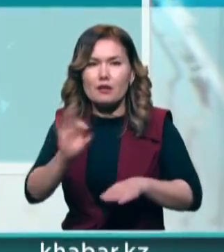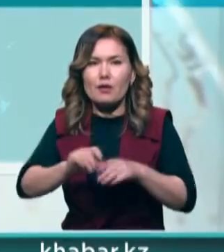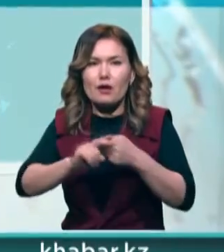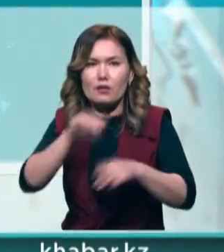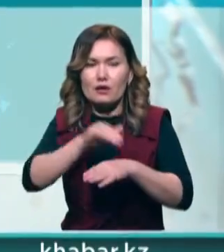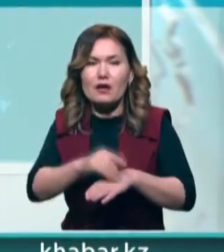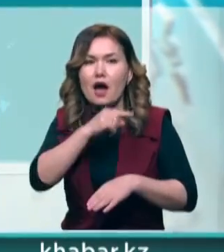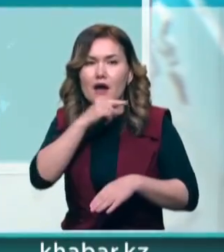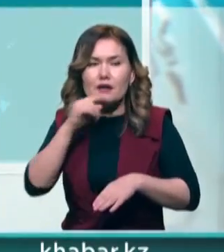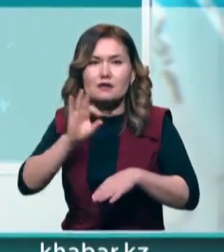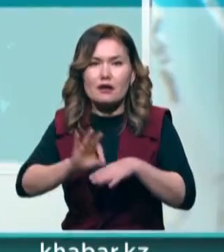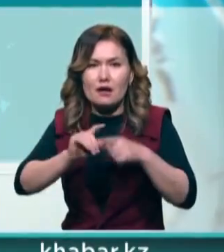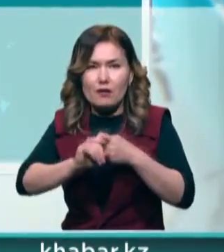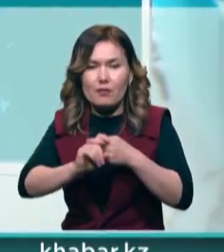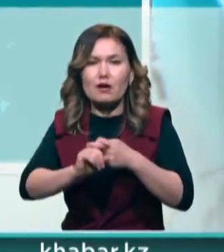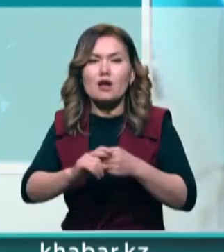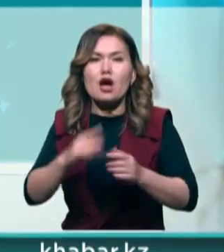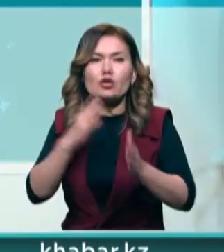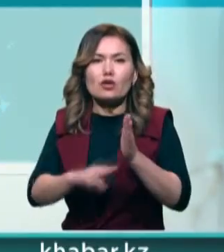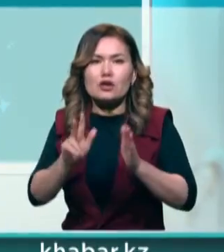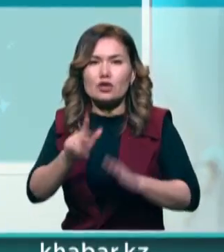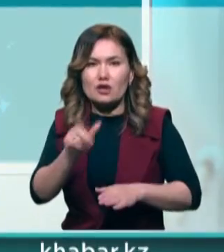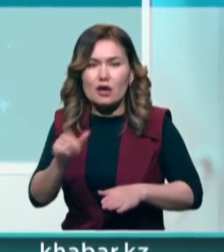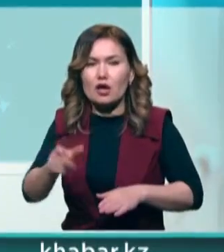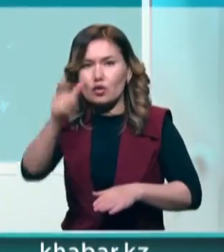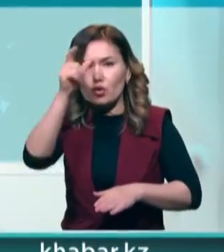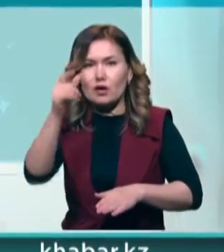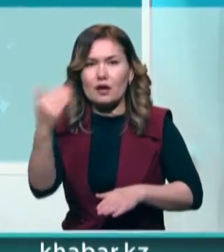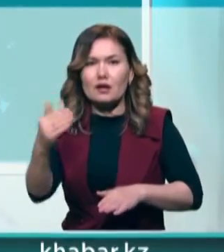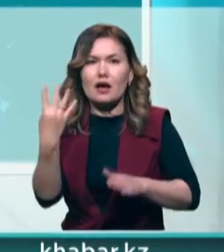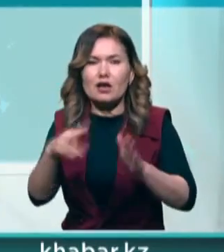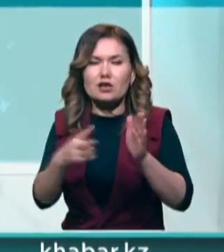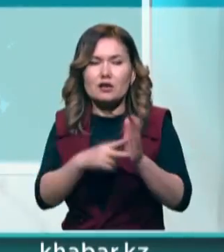Ресейде індетті жұқтырғандар саны 93-ке, Түркияда 47-ге жетті.